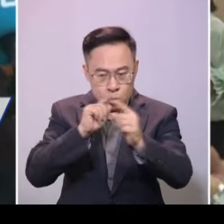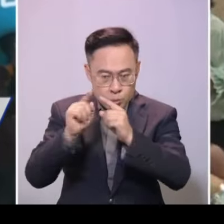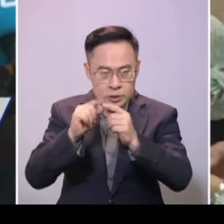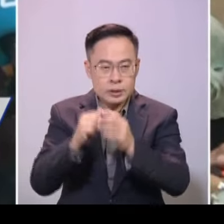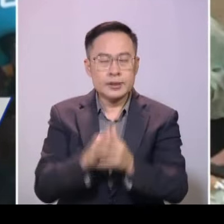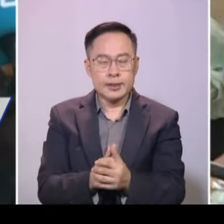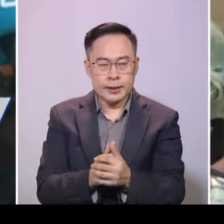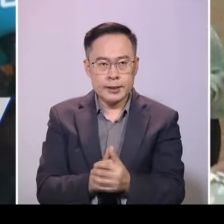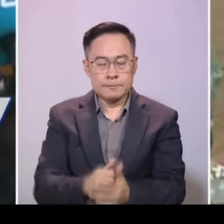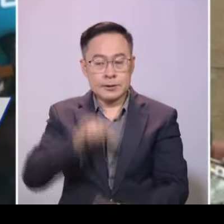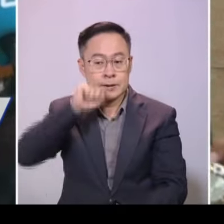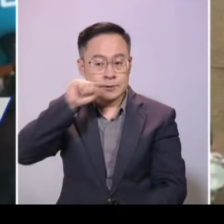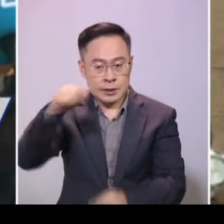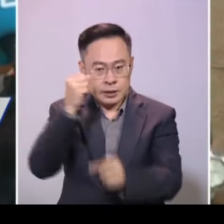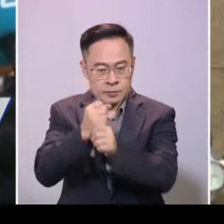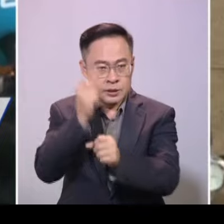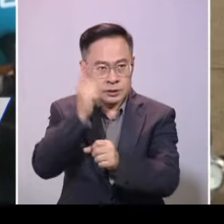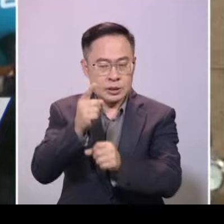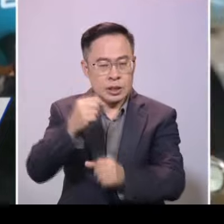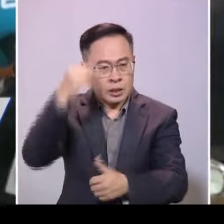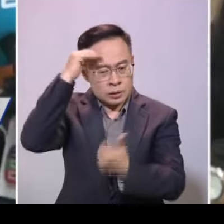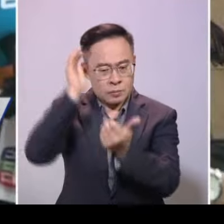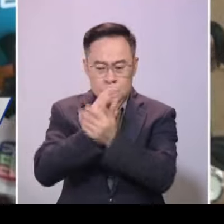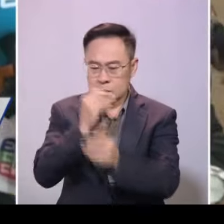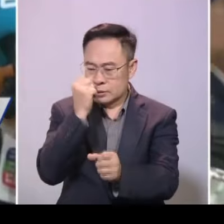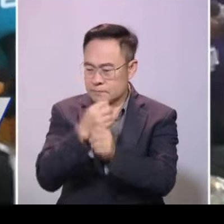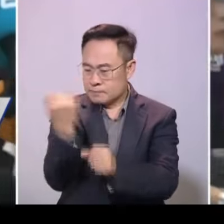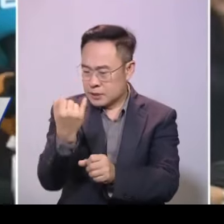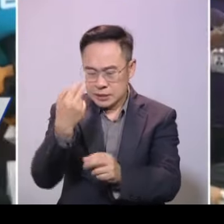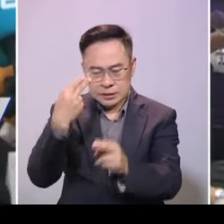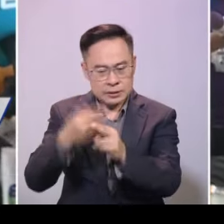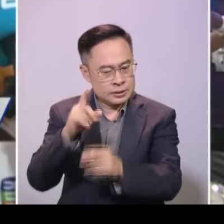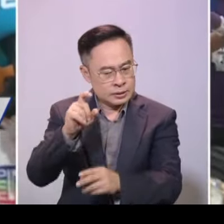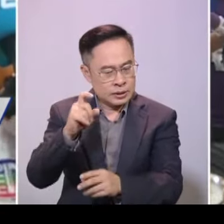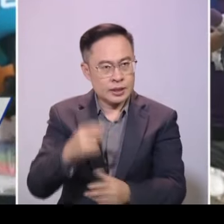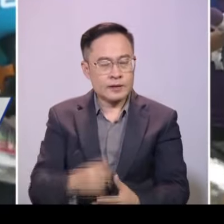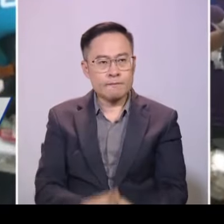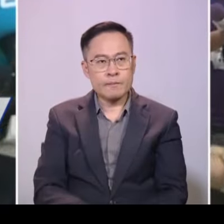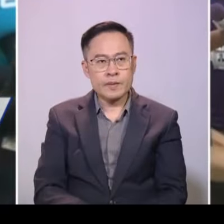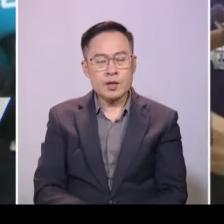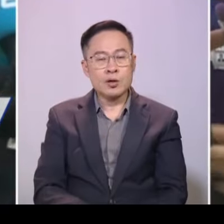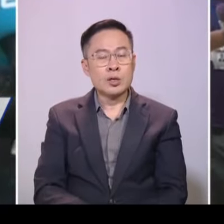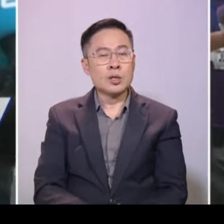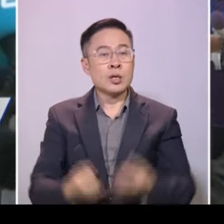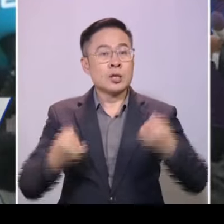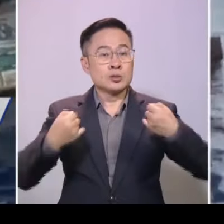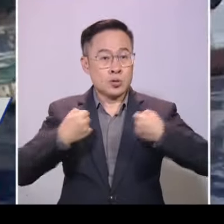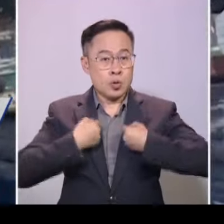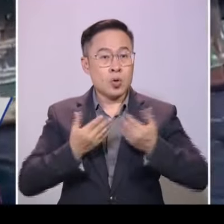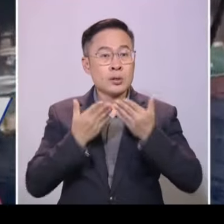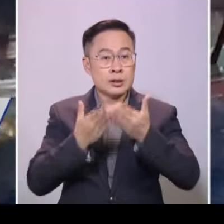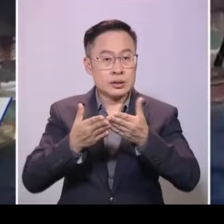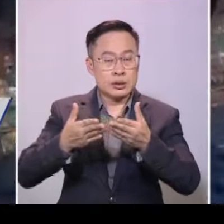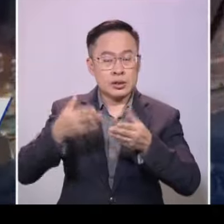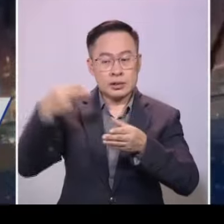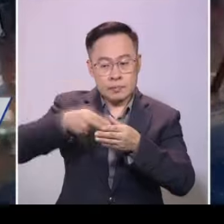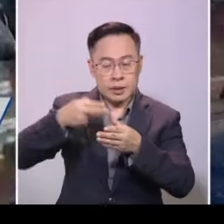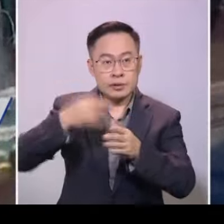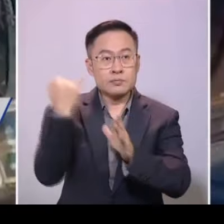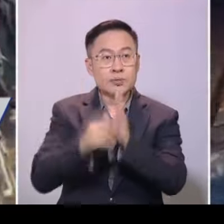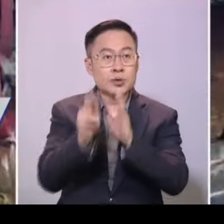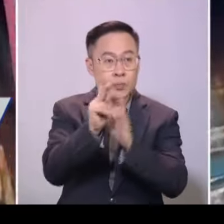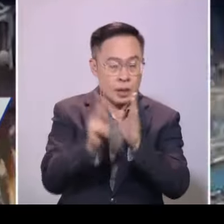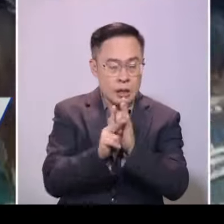กครั้งหนึ่งเพราะท่านบอกว่าเป็นเรื่องที่ไม่งามค่ะแล้วพอสื่อถามว่าเจ้าของเรือเป็นขาใหญ่และมีอิทธิพลหรือเปล่